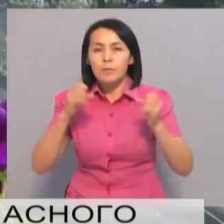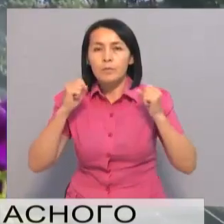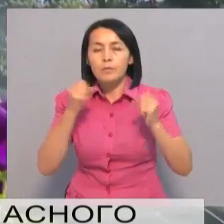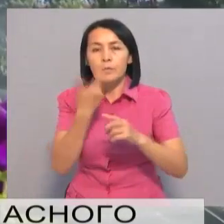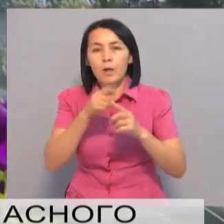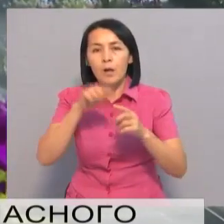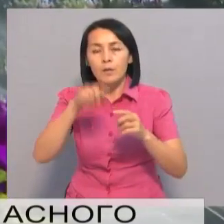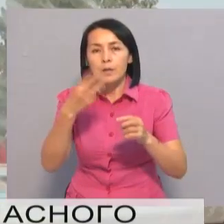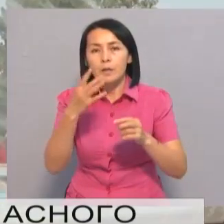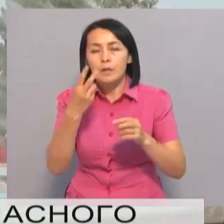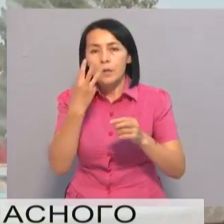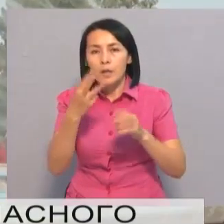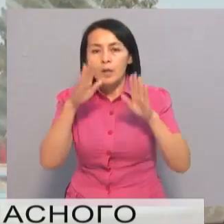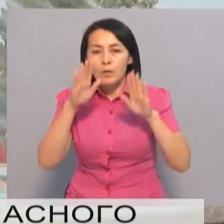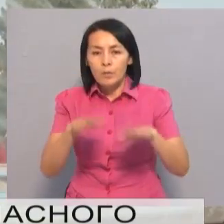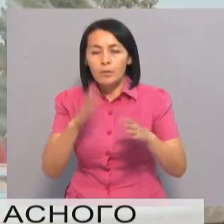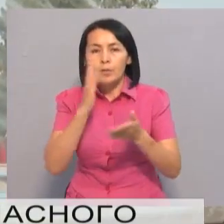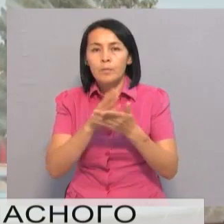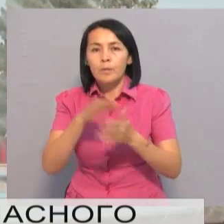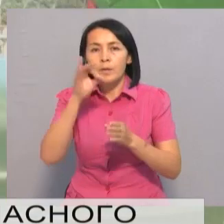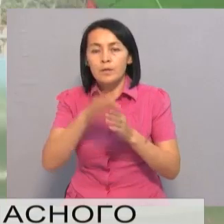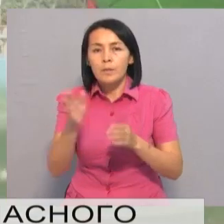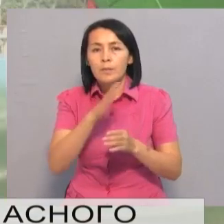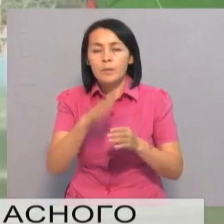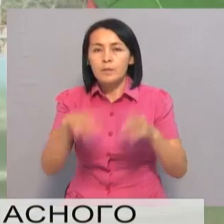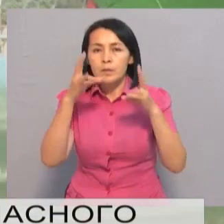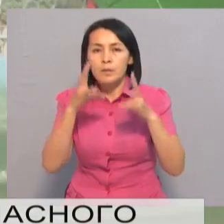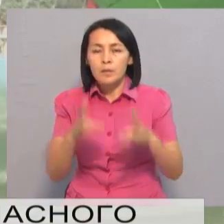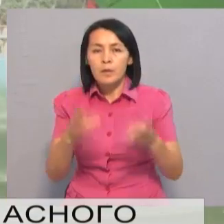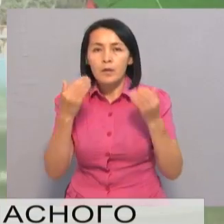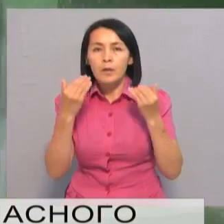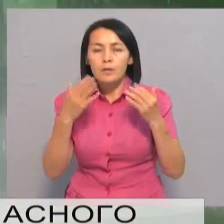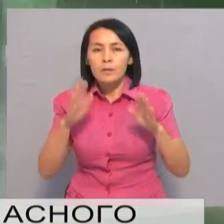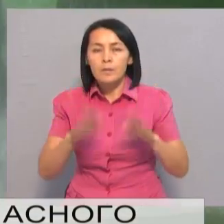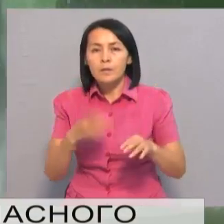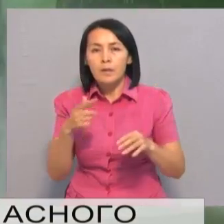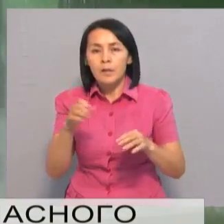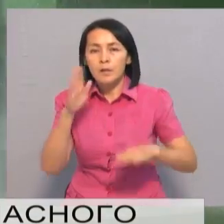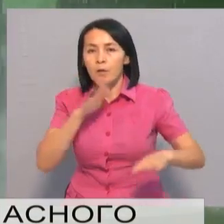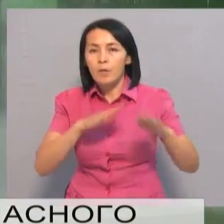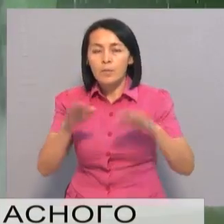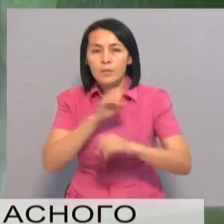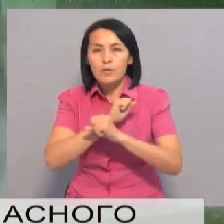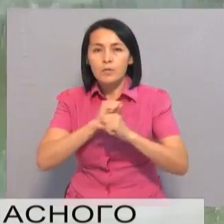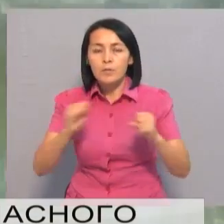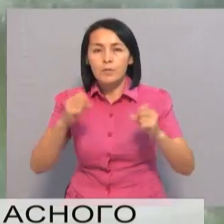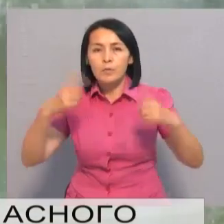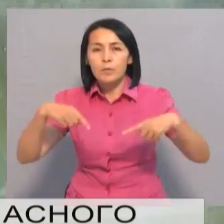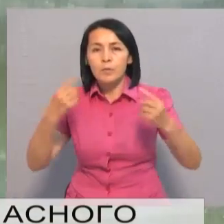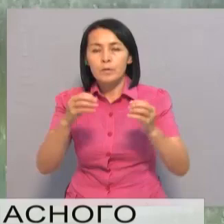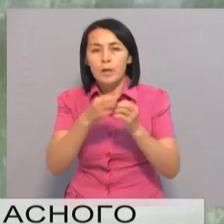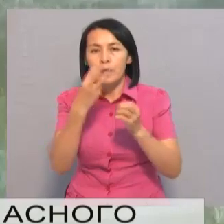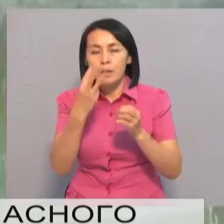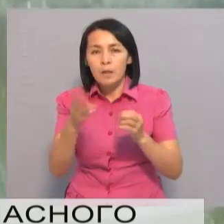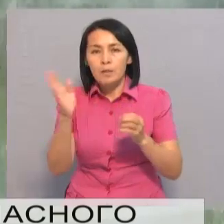из которых 3 разрешены к купанию. В целях предотвращения несчастных случаев в местах, где купание не разрешено, установлено